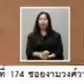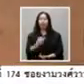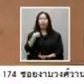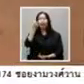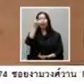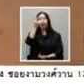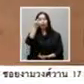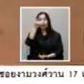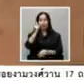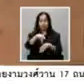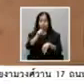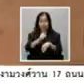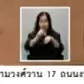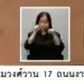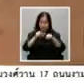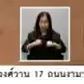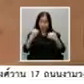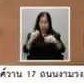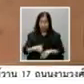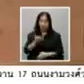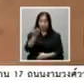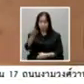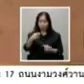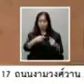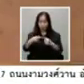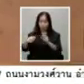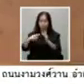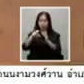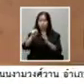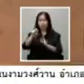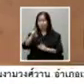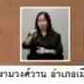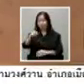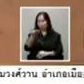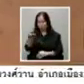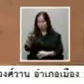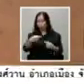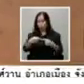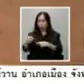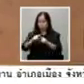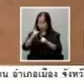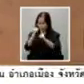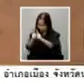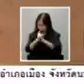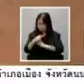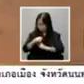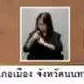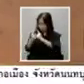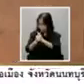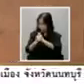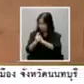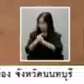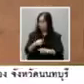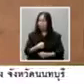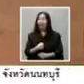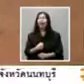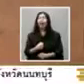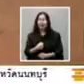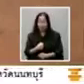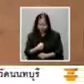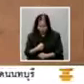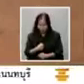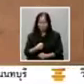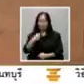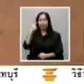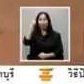แล้วล่ะครับแต่ว่าเชิญท่านเสรีเลยครับขอให้ยึดตามคำวินิจฉัยของประธานนะครับ ครับแต่ผมกำลัง ท่านจะเกิ